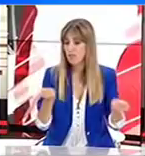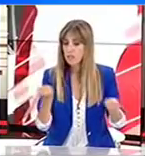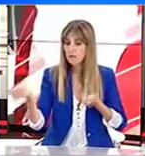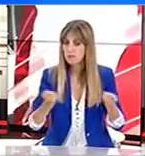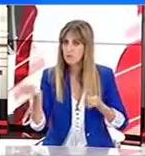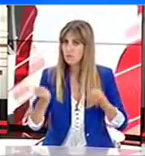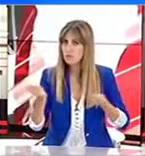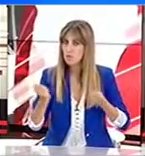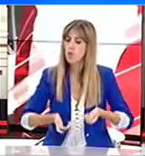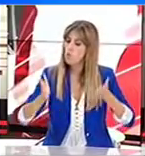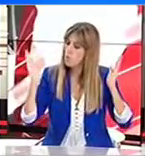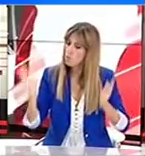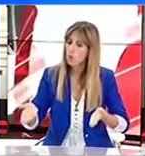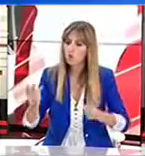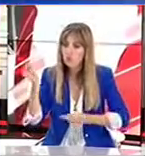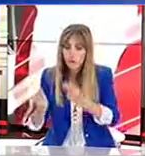δυσκολίες.